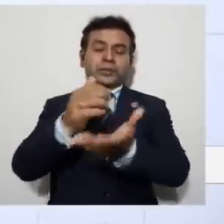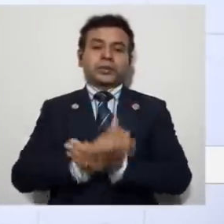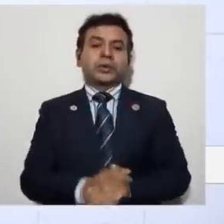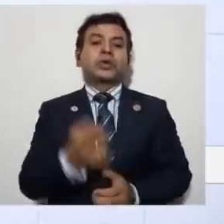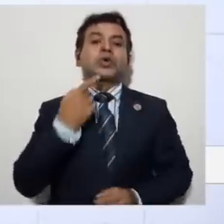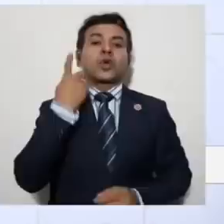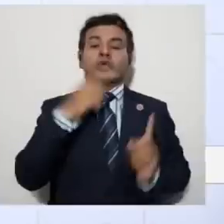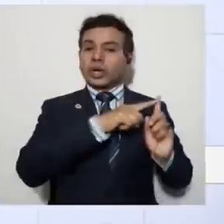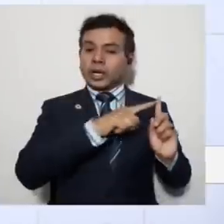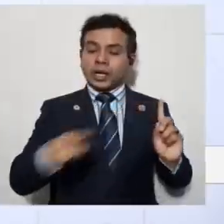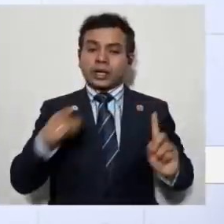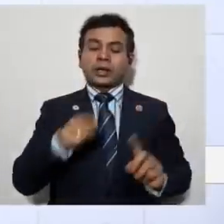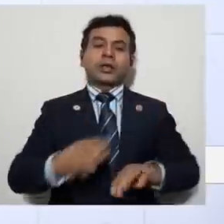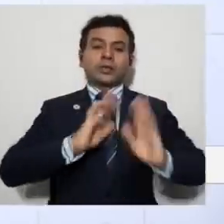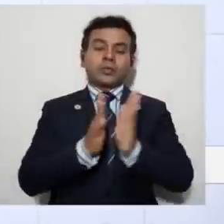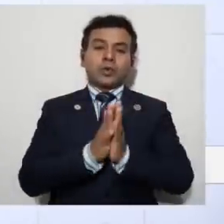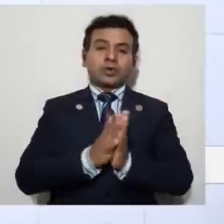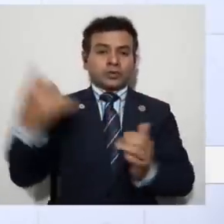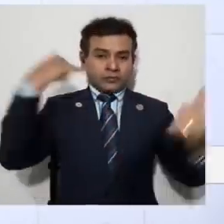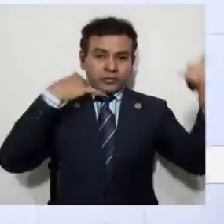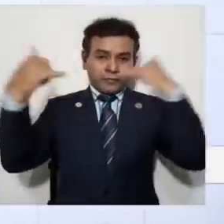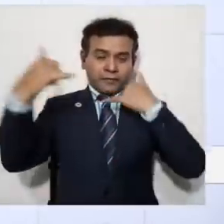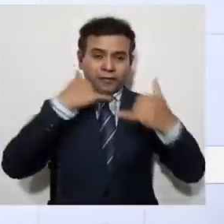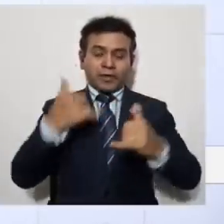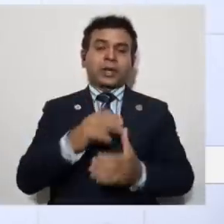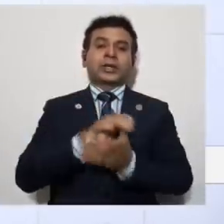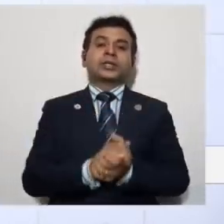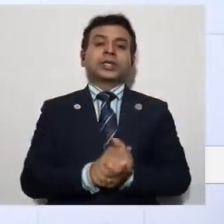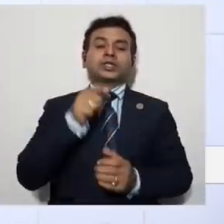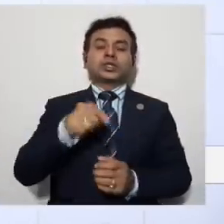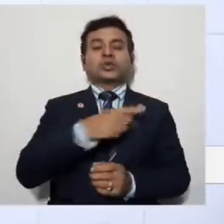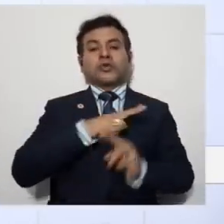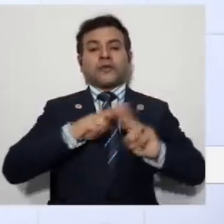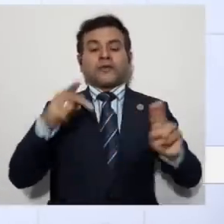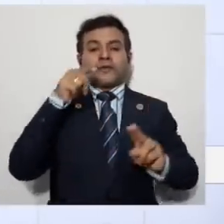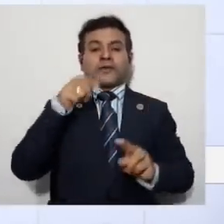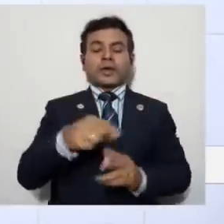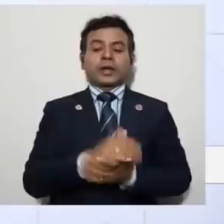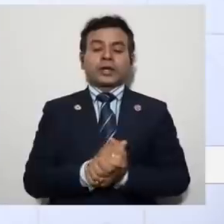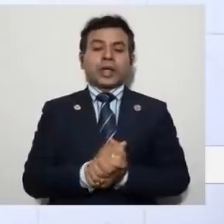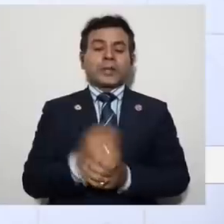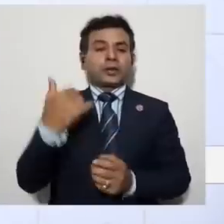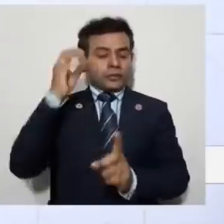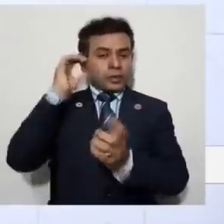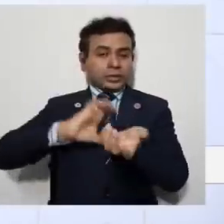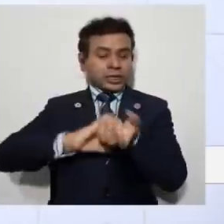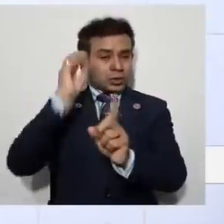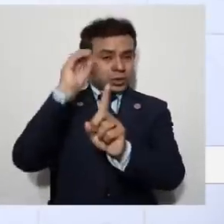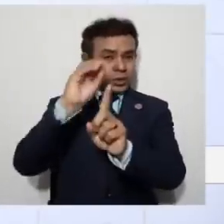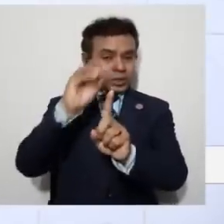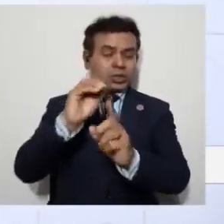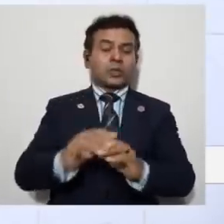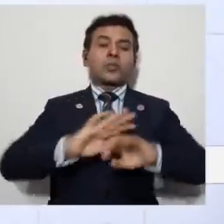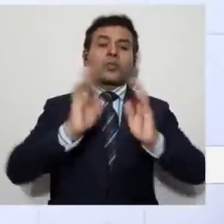প্রতিদিনের মতো হটলাইনেও আমাদের স্বাস্থ্য পরামর্শ দেওয়ার জন্য ফোন কল রিসিভ করা হয় এবং স্বাস্থ্য পরামর্শ দেওয়া হয়। 24 ঘন্টায়